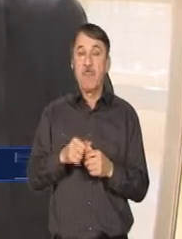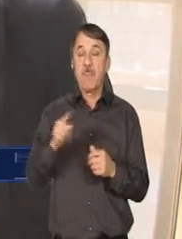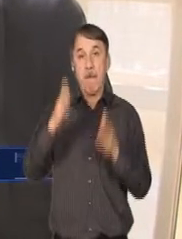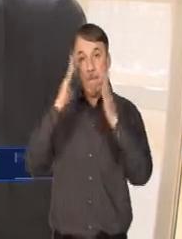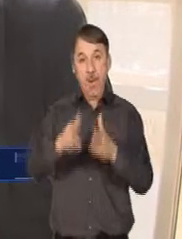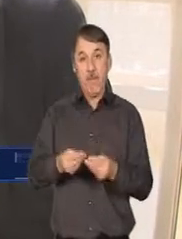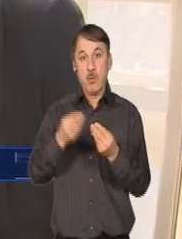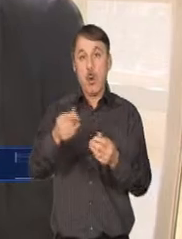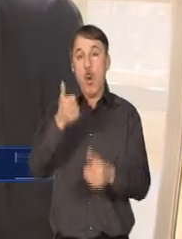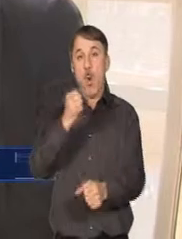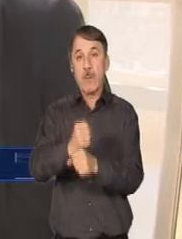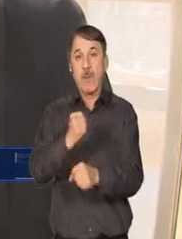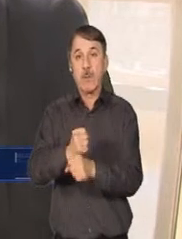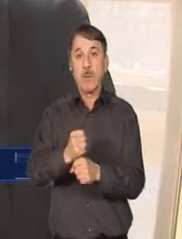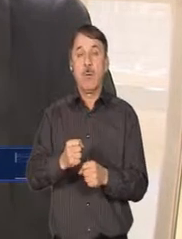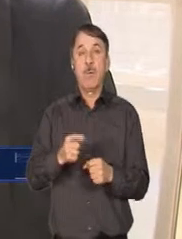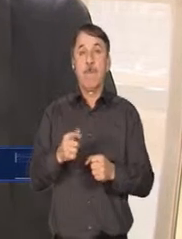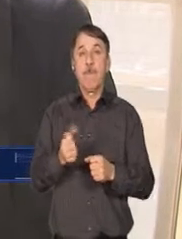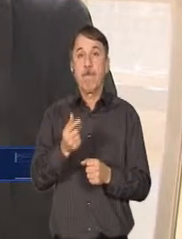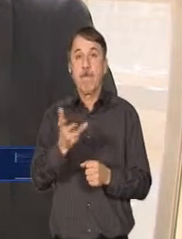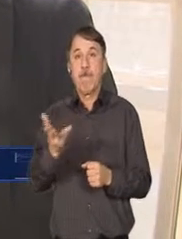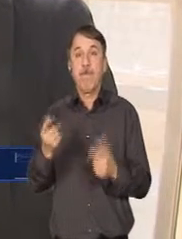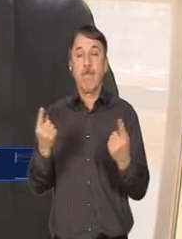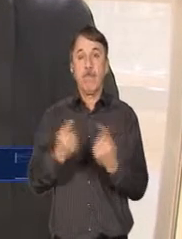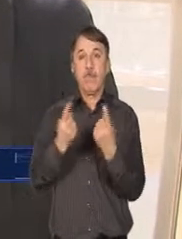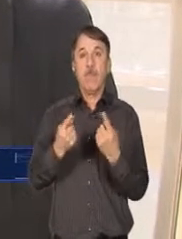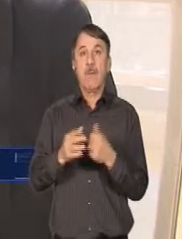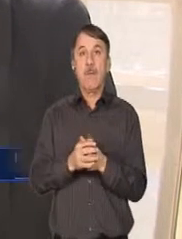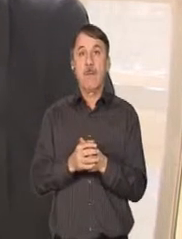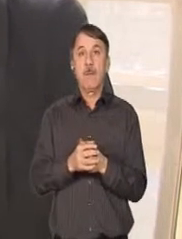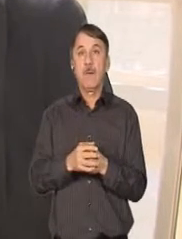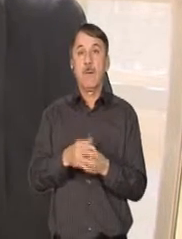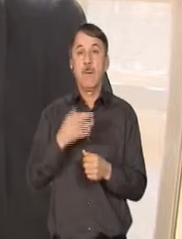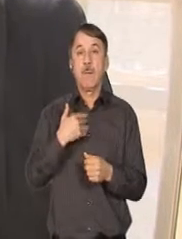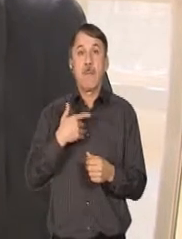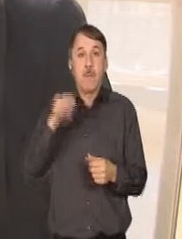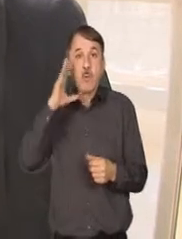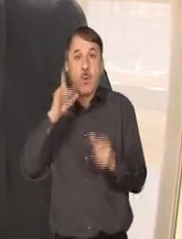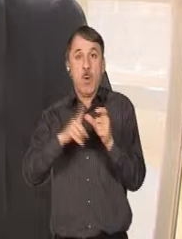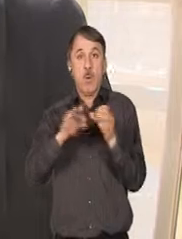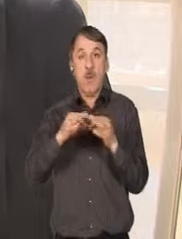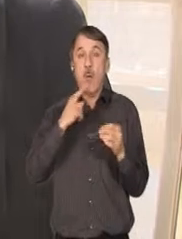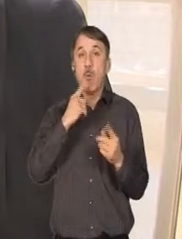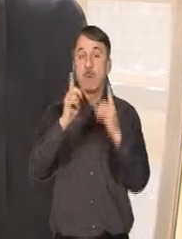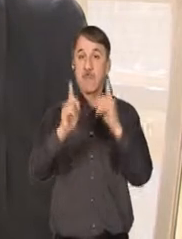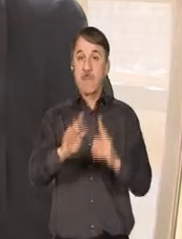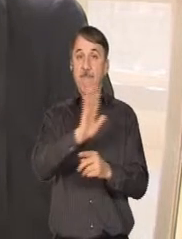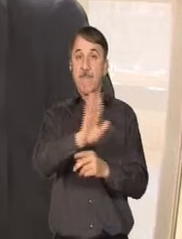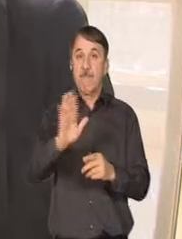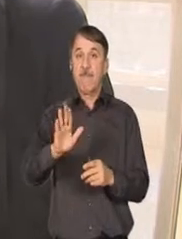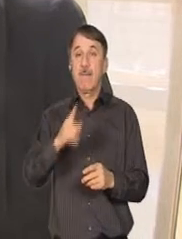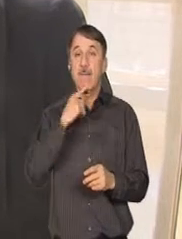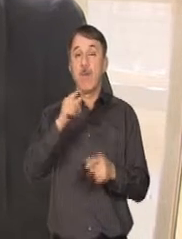do sada je skenirano, grafički obrađeno, digitalno restaurirano više hiljada starih